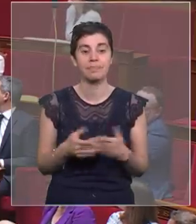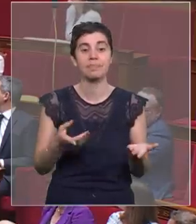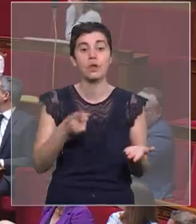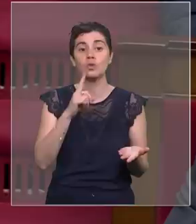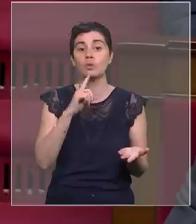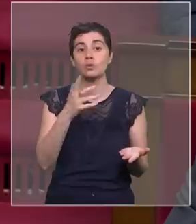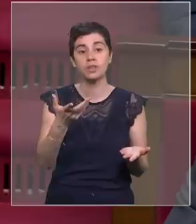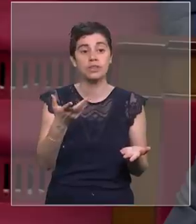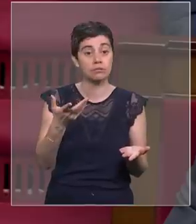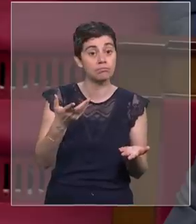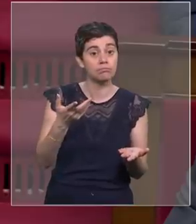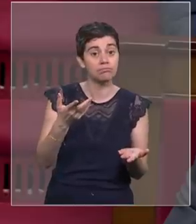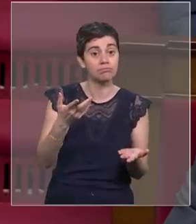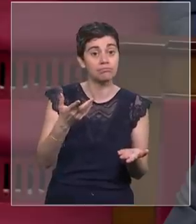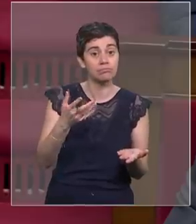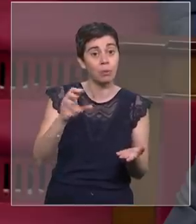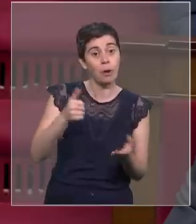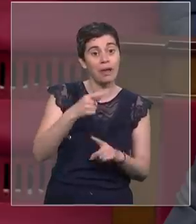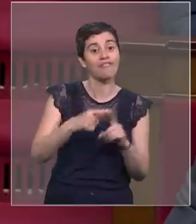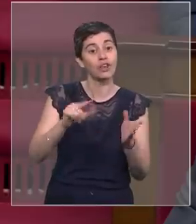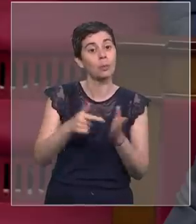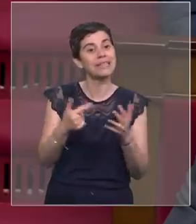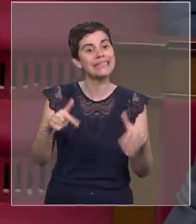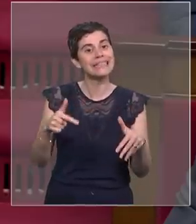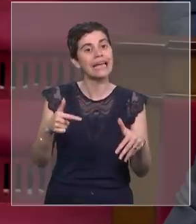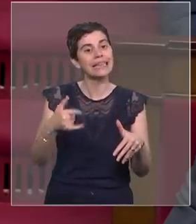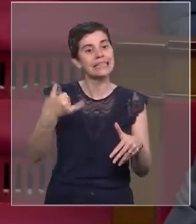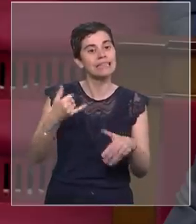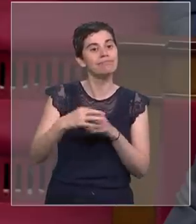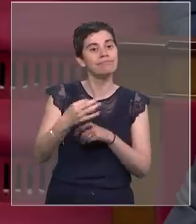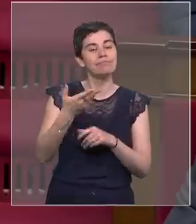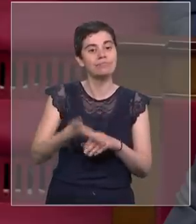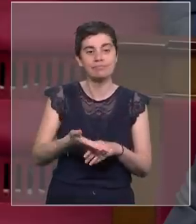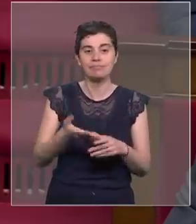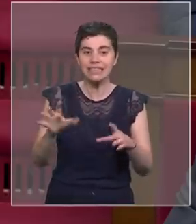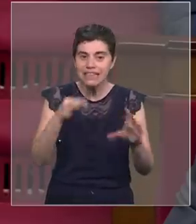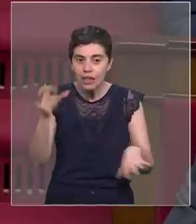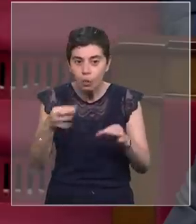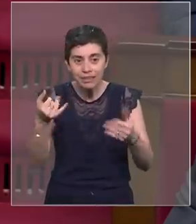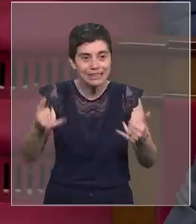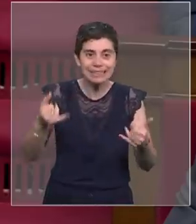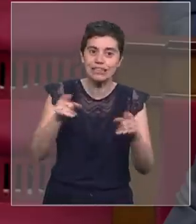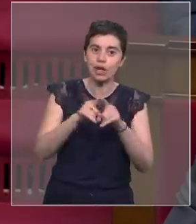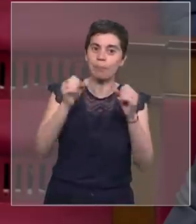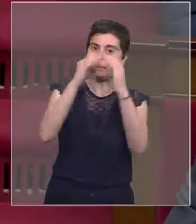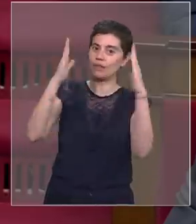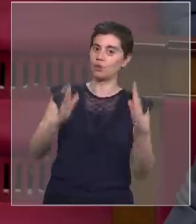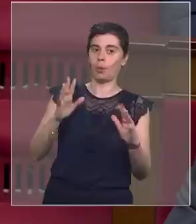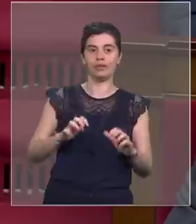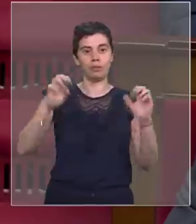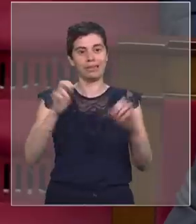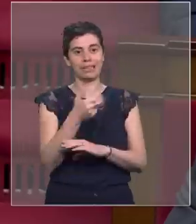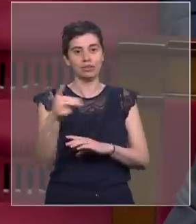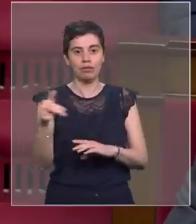Depuis mon premier mandat en 2017, j'ai appris à découvrir cette maison prestigieuse,